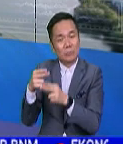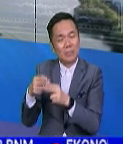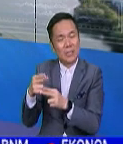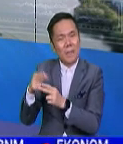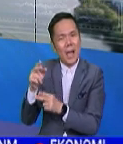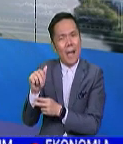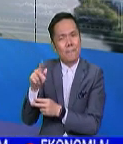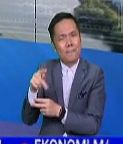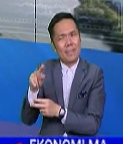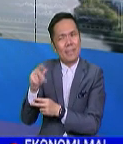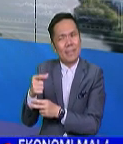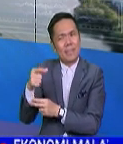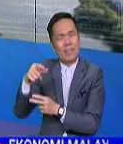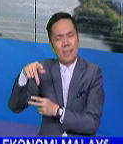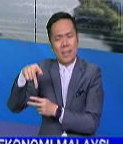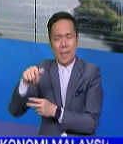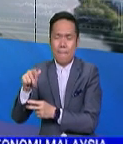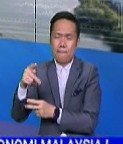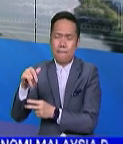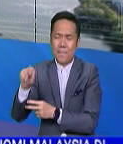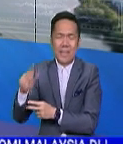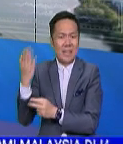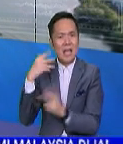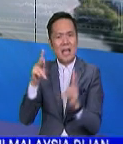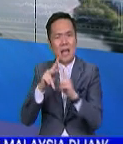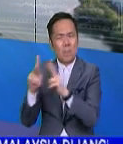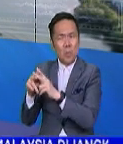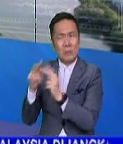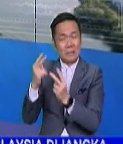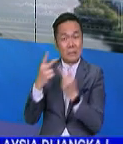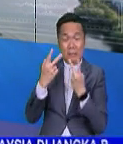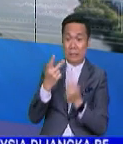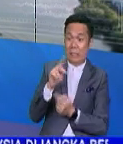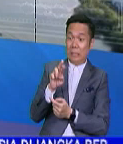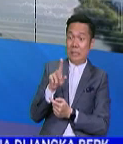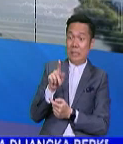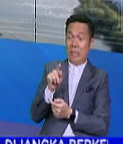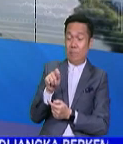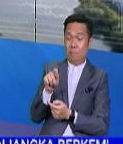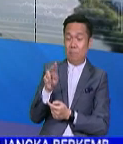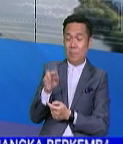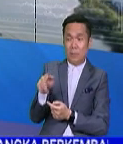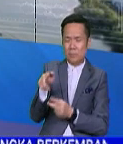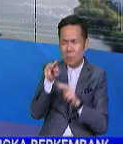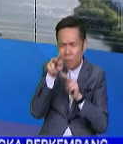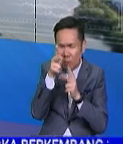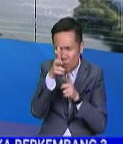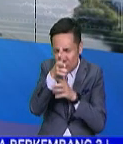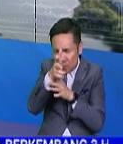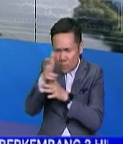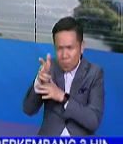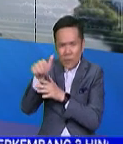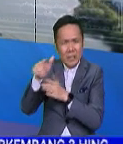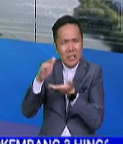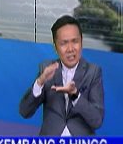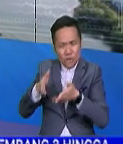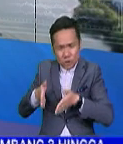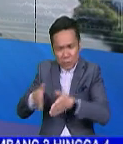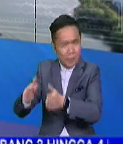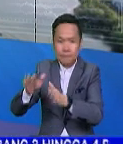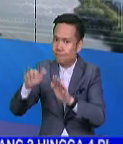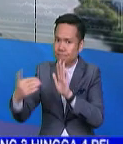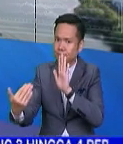Tambunan berhampiran Kampung Riau Selasa lalu tinjauan keluar TM mendapati Jalan berkenaan masih belum boleh